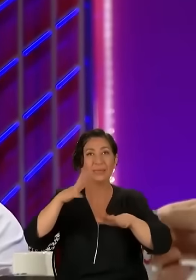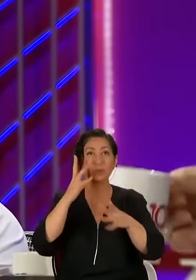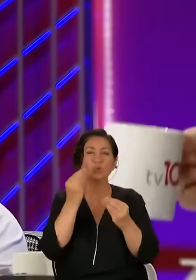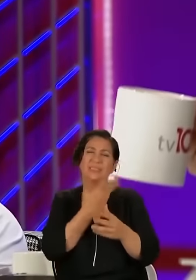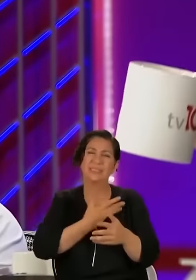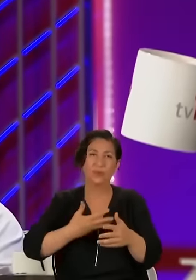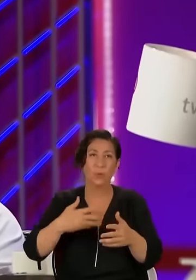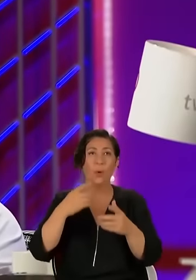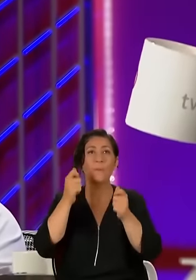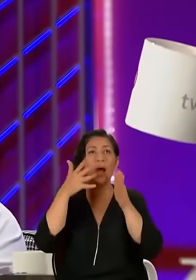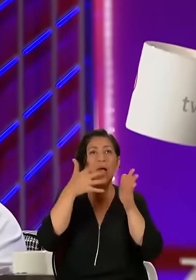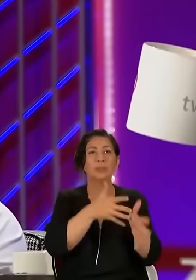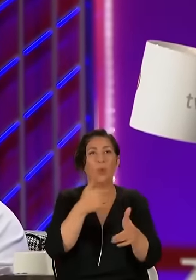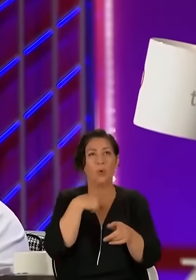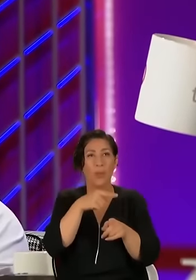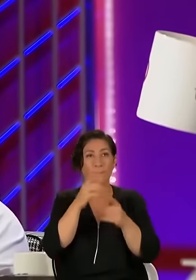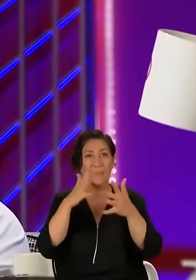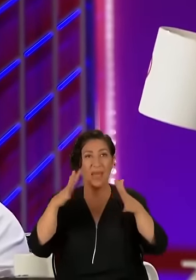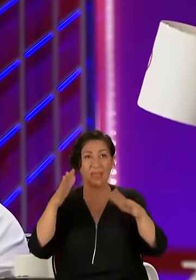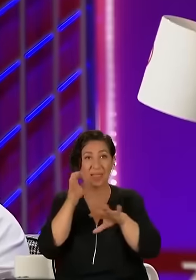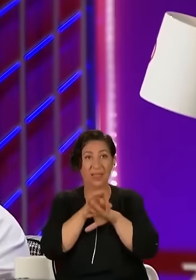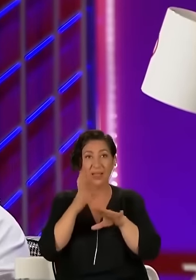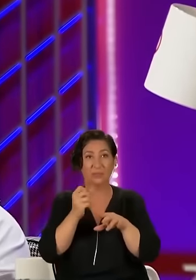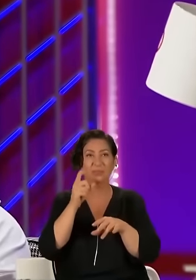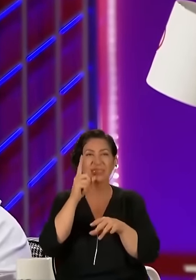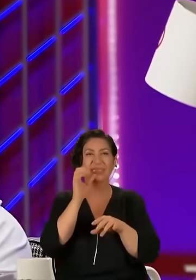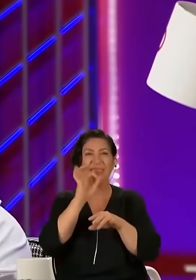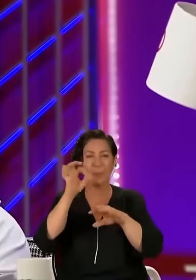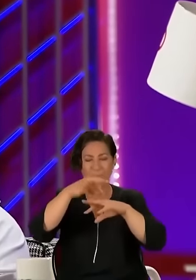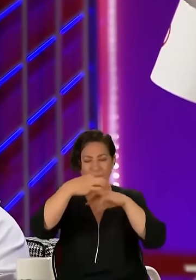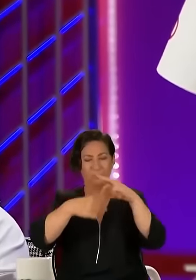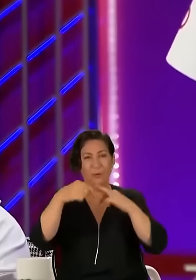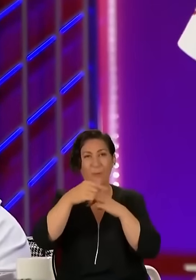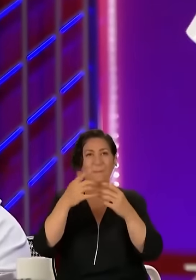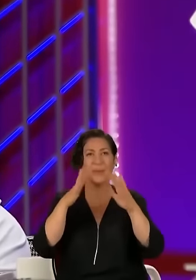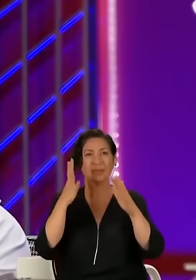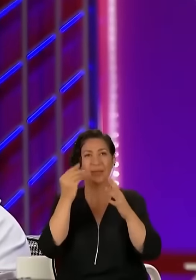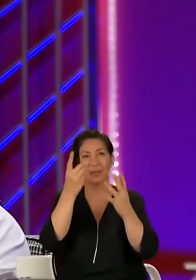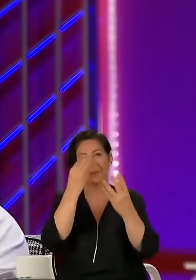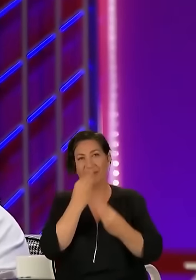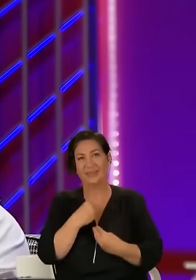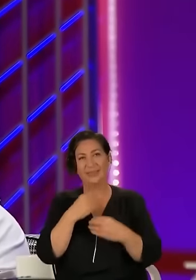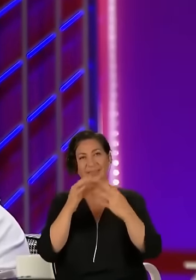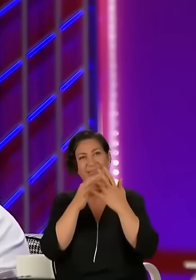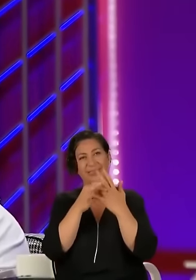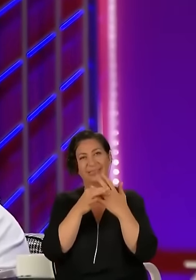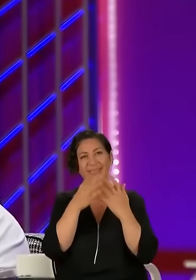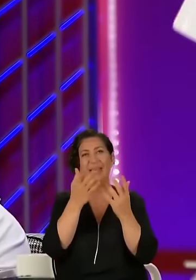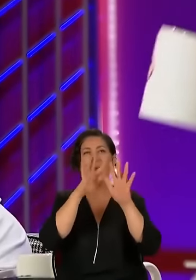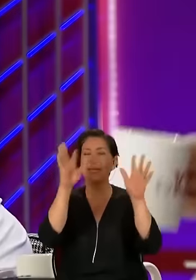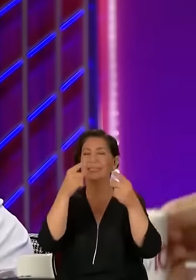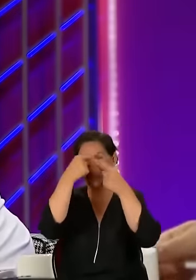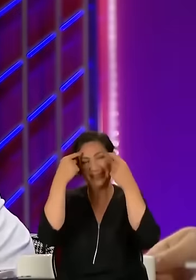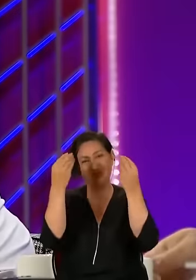Bütün harcamalarımı onlara yapıyorum. Pırlanta bir, alıyor musun? Bir tam tür pırlantam olsun istemiştim. Allah onları da nasip etti. Herkese nasip